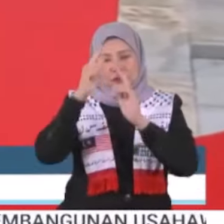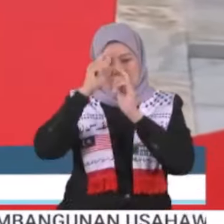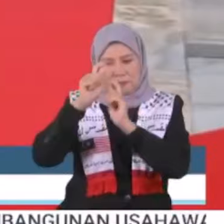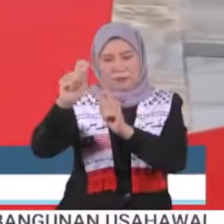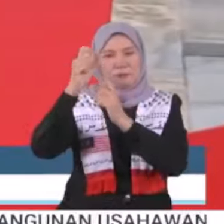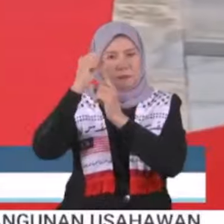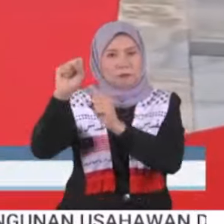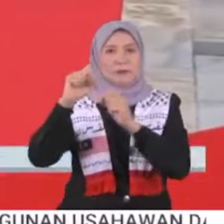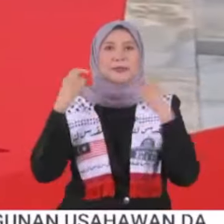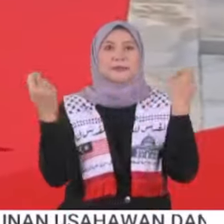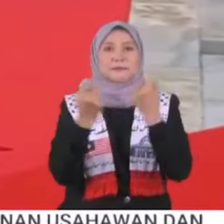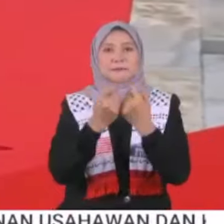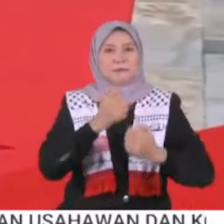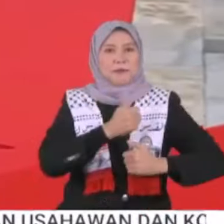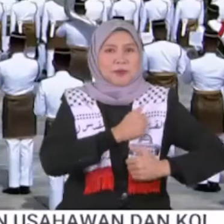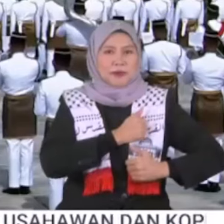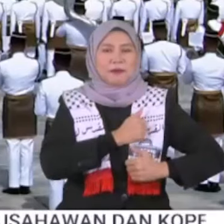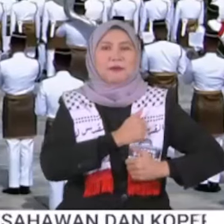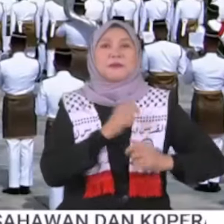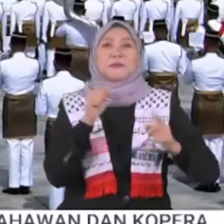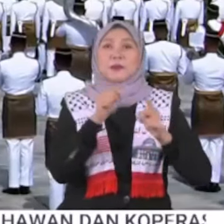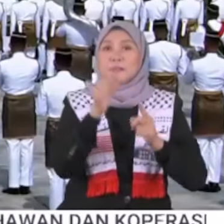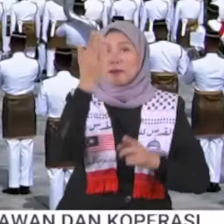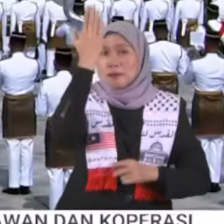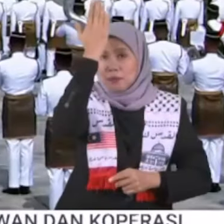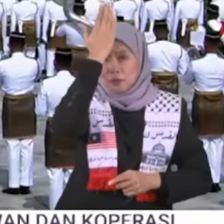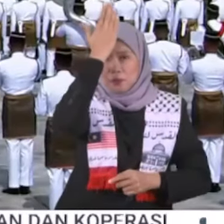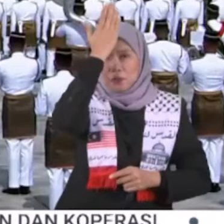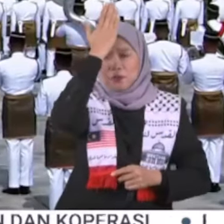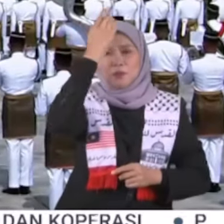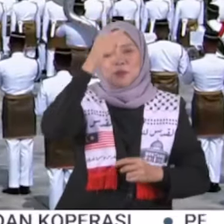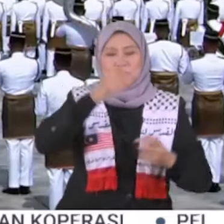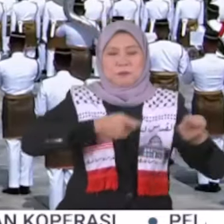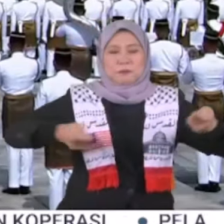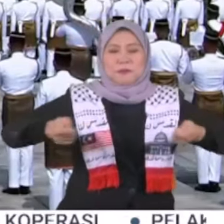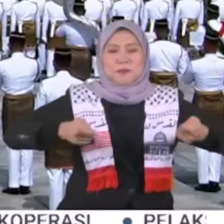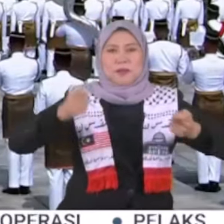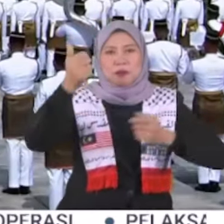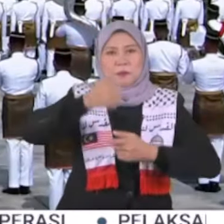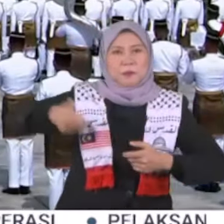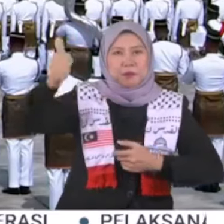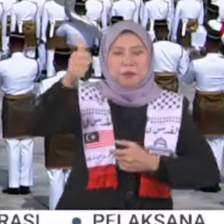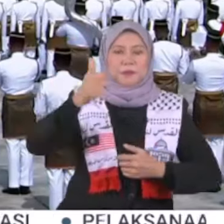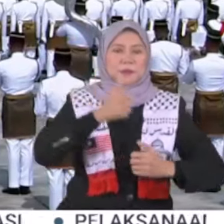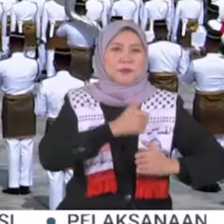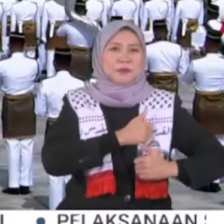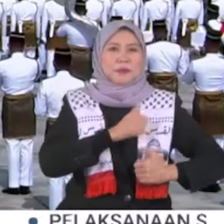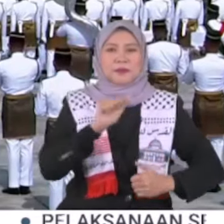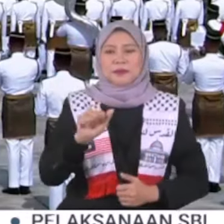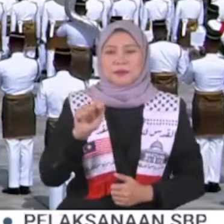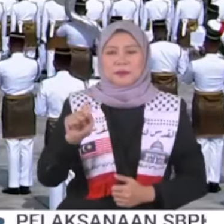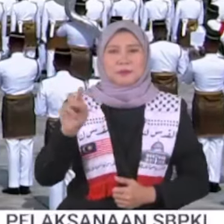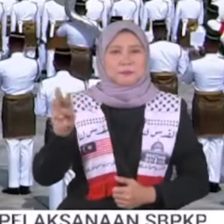setia pasukan pertahanan negara kepada Yang di-Pertuan Agong selaku pemerintah tertinggi ATM.